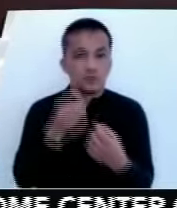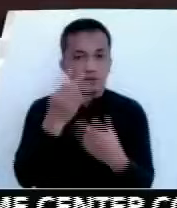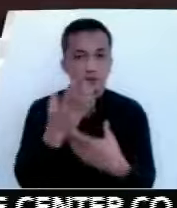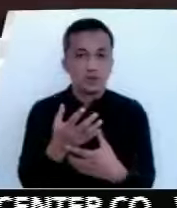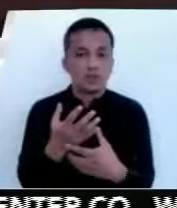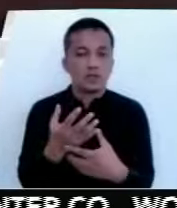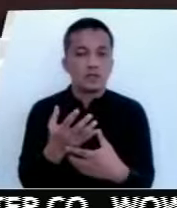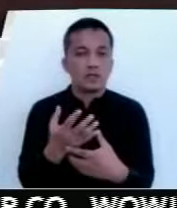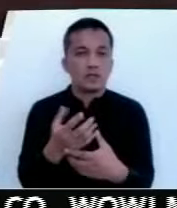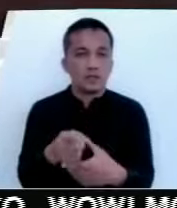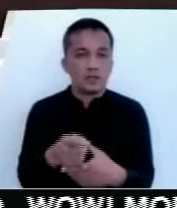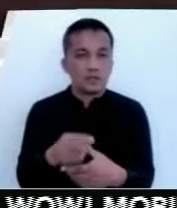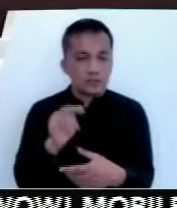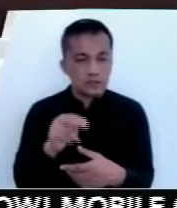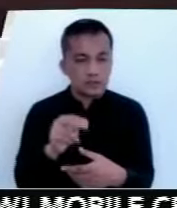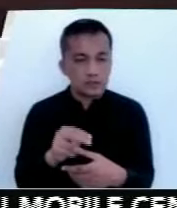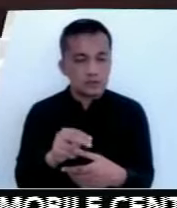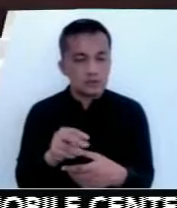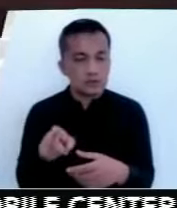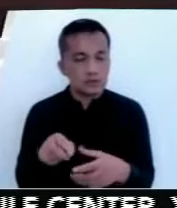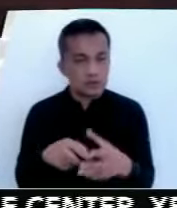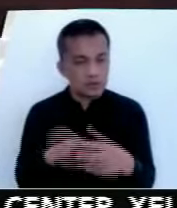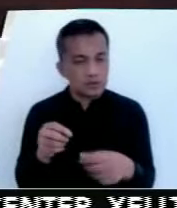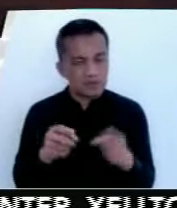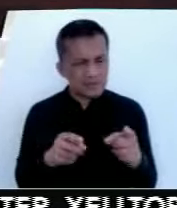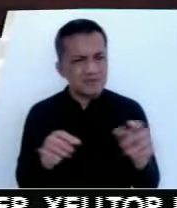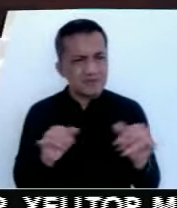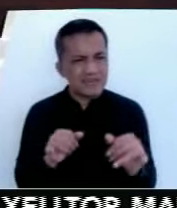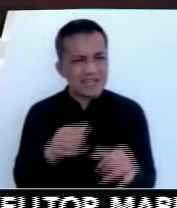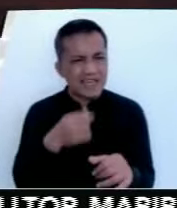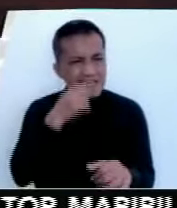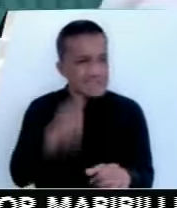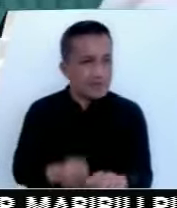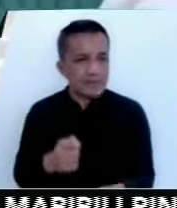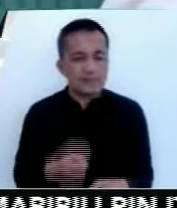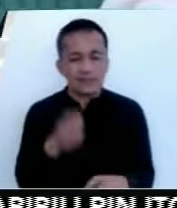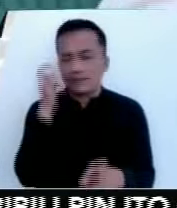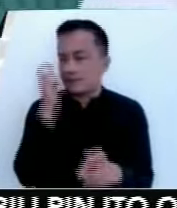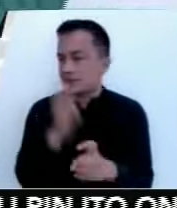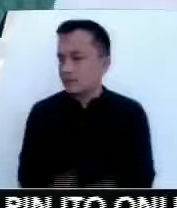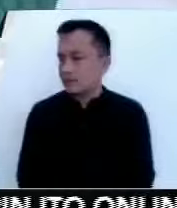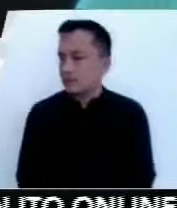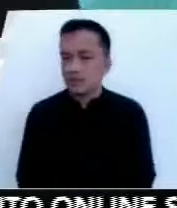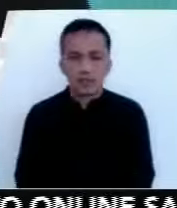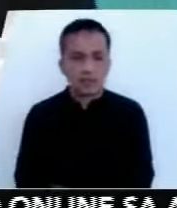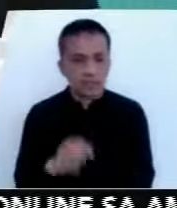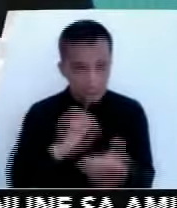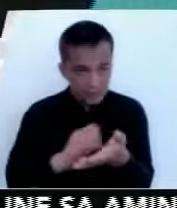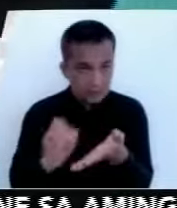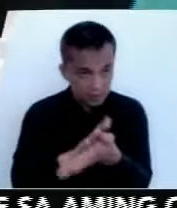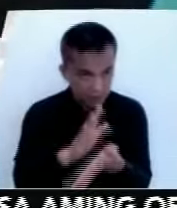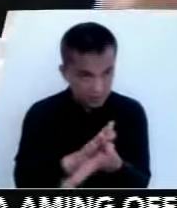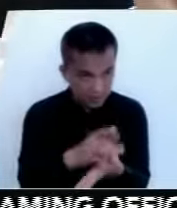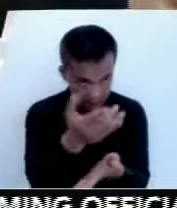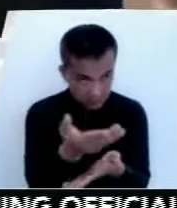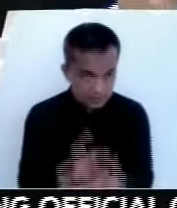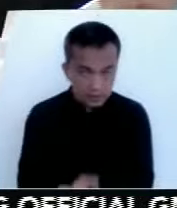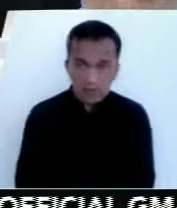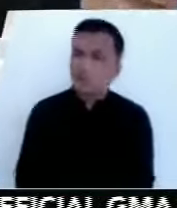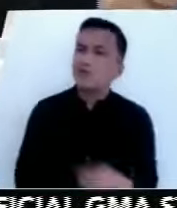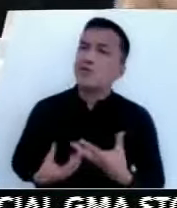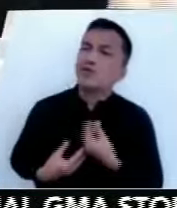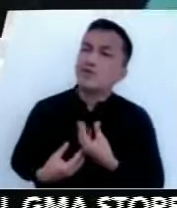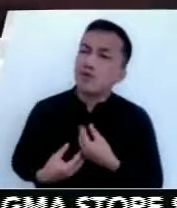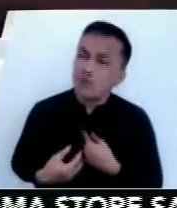halos kailangang bunutin namin sa inyo na parang ngipin OP Natatakot po kasi ako Alis Nauubos na yung